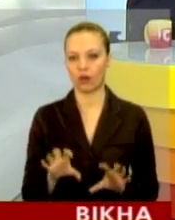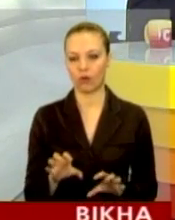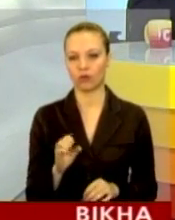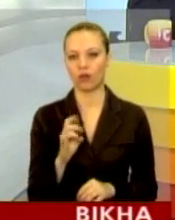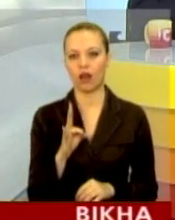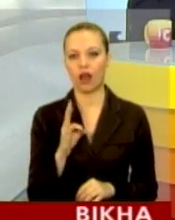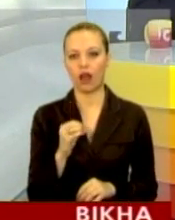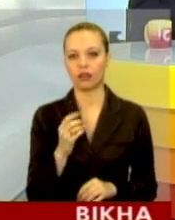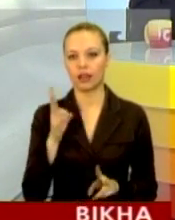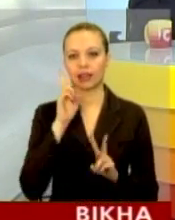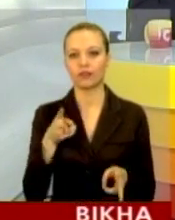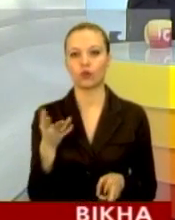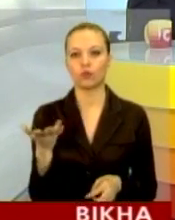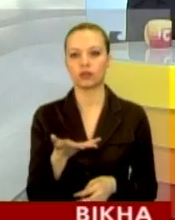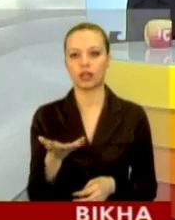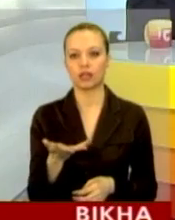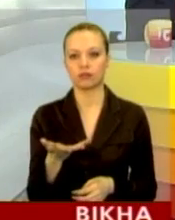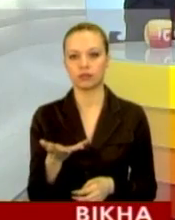не невідомими якимись